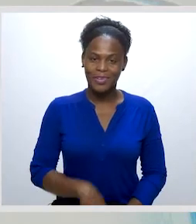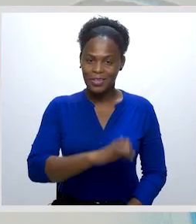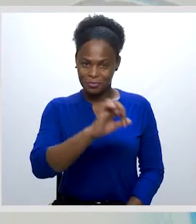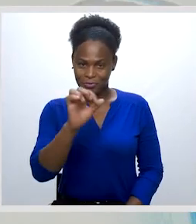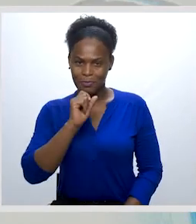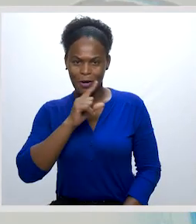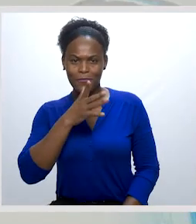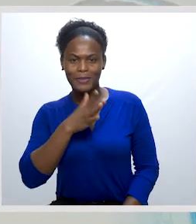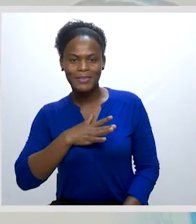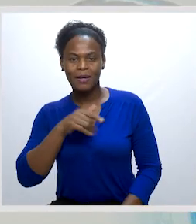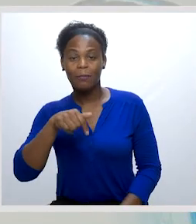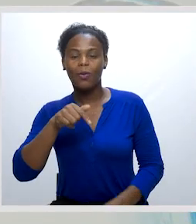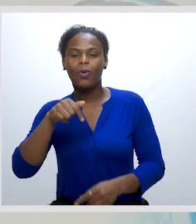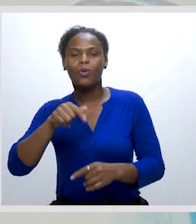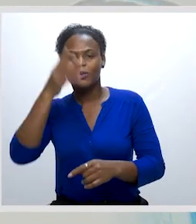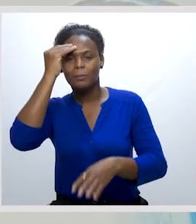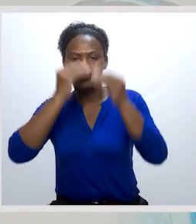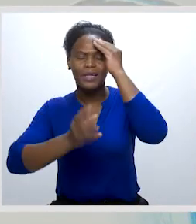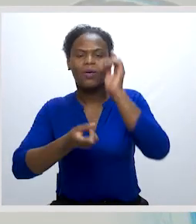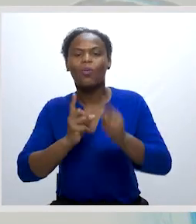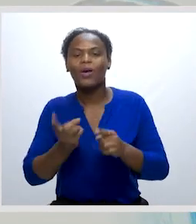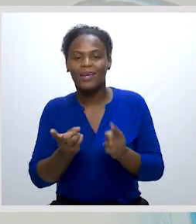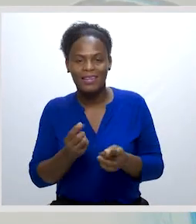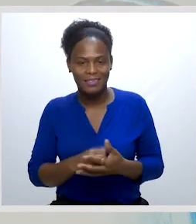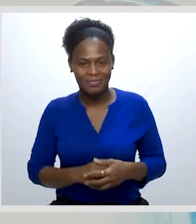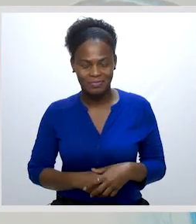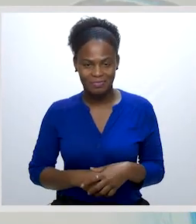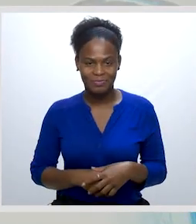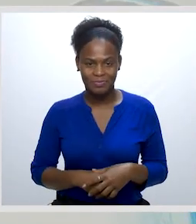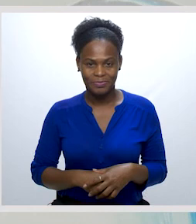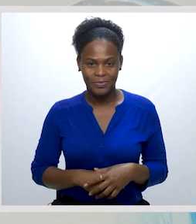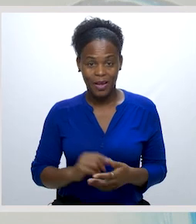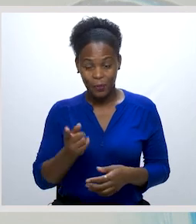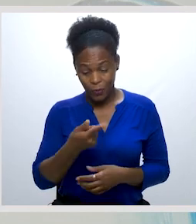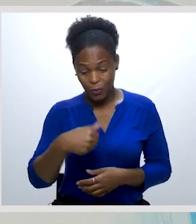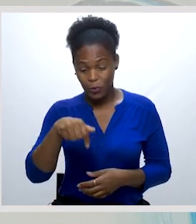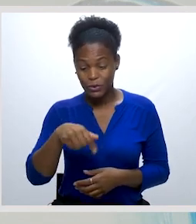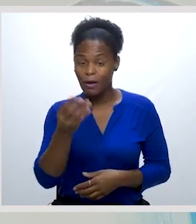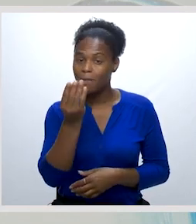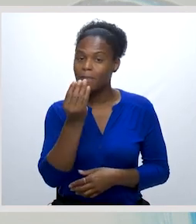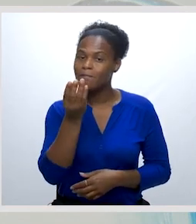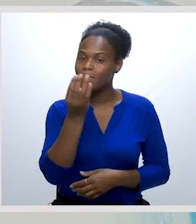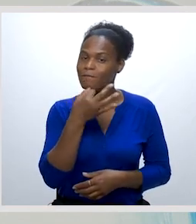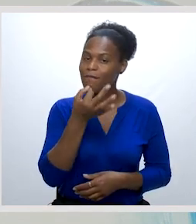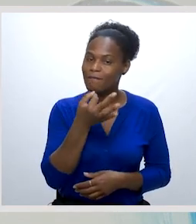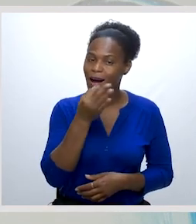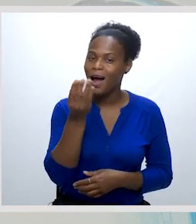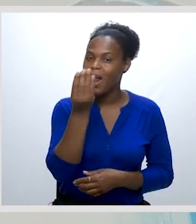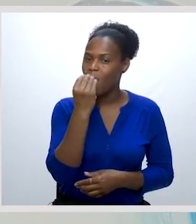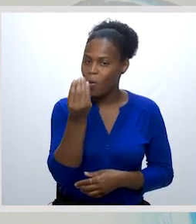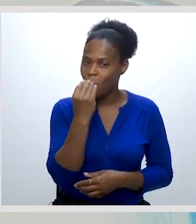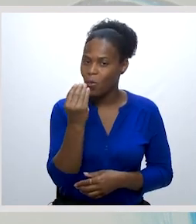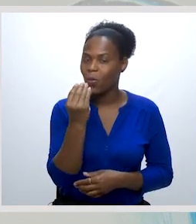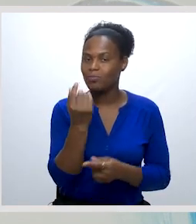Vous pouvez me dire qu'est-ce que nous avons appris aujourd'hui? On a parlé des repas d'une